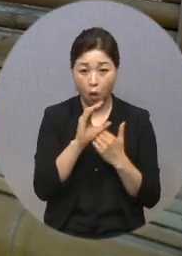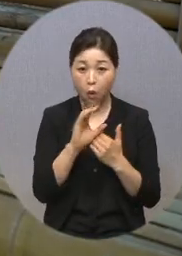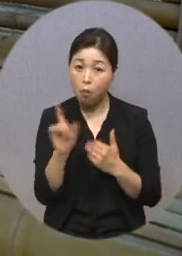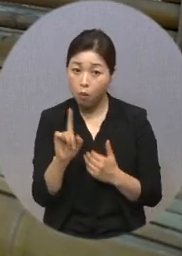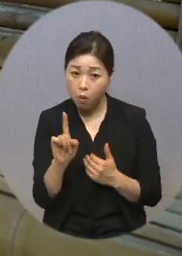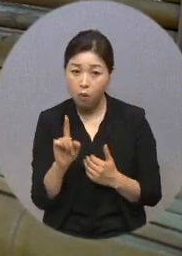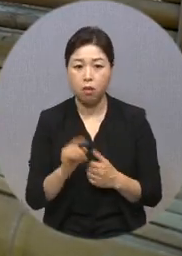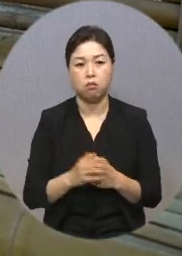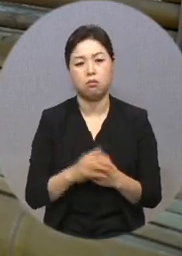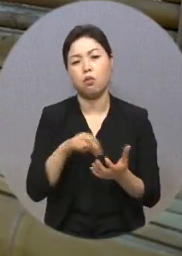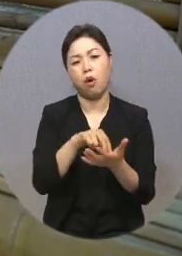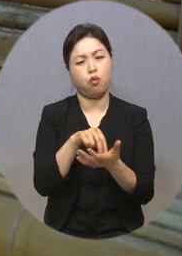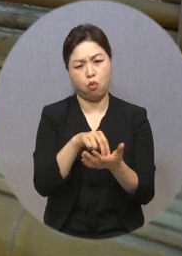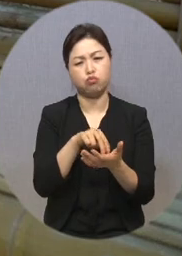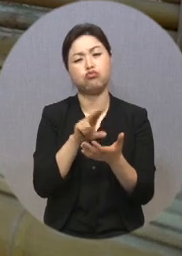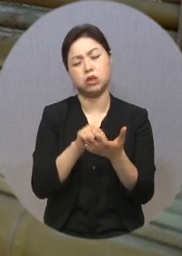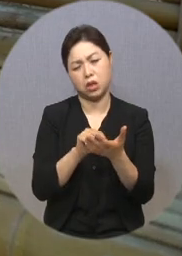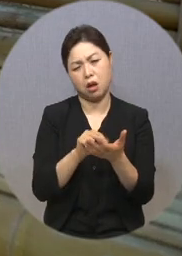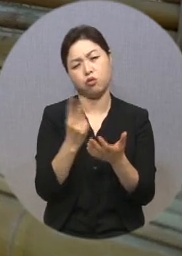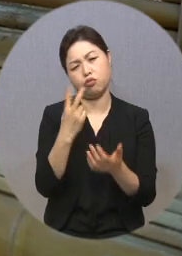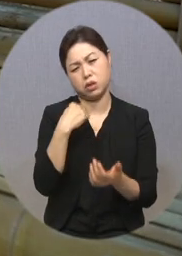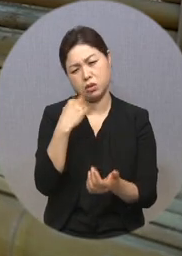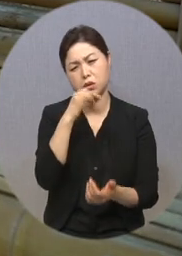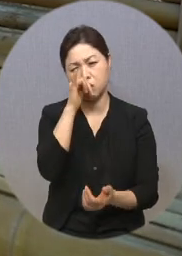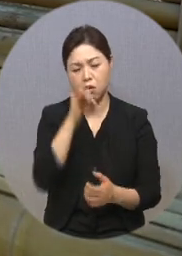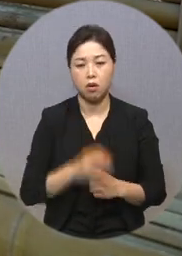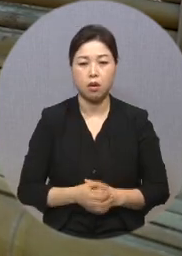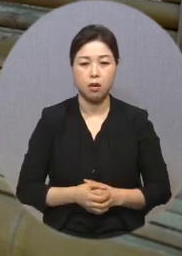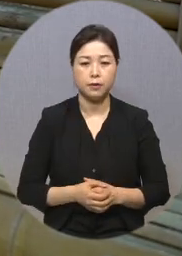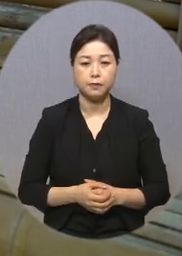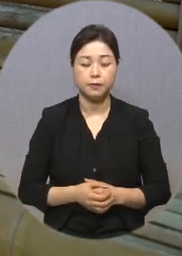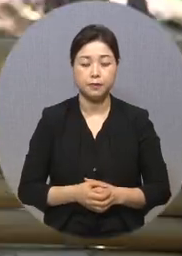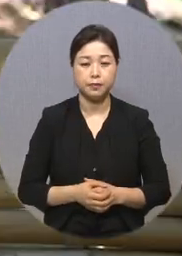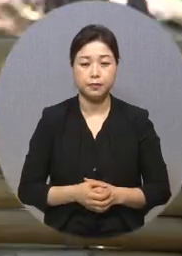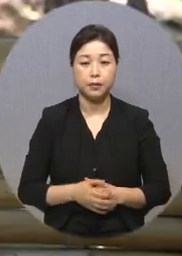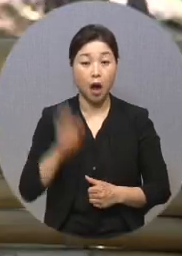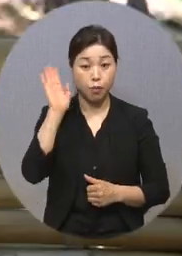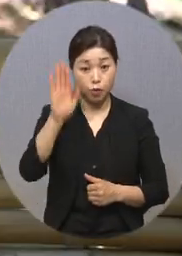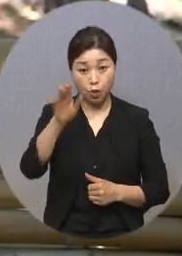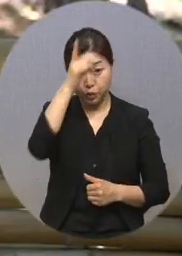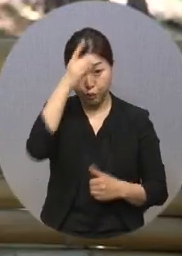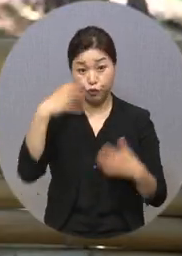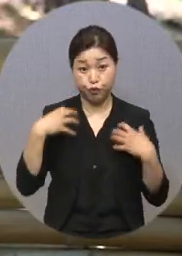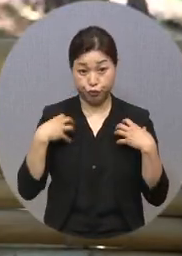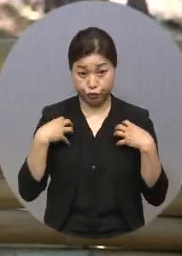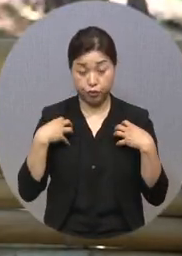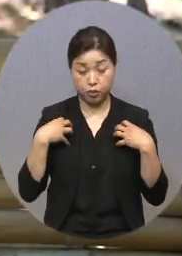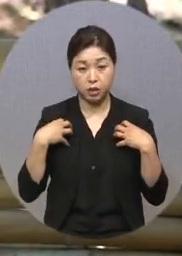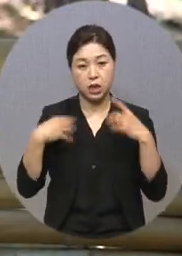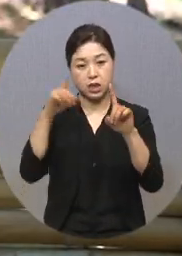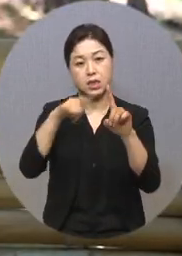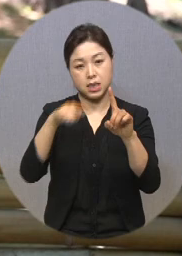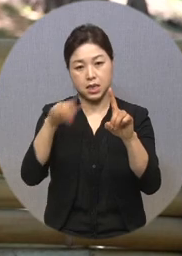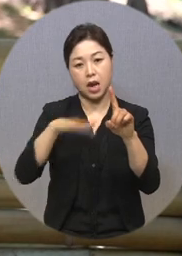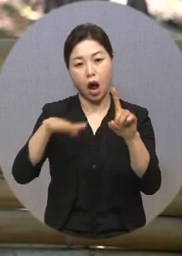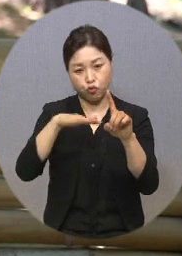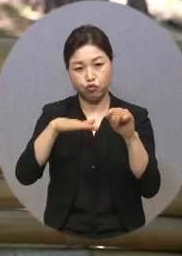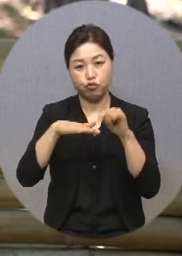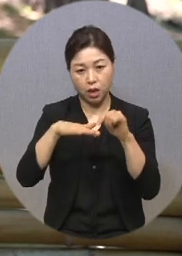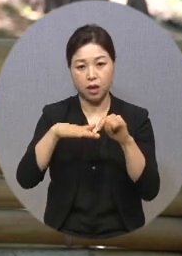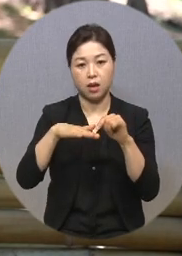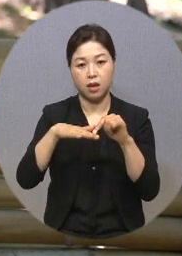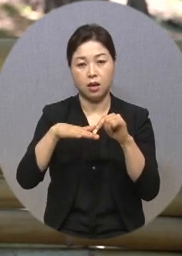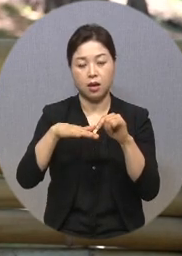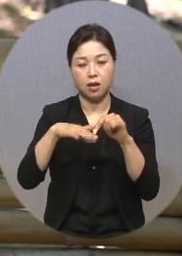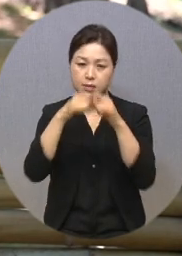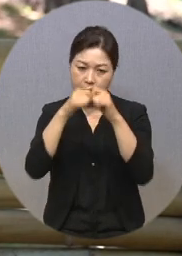것뿐만 아니라 외로움의 문제도 노출되어 있습니다. 앞으로 정부에서는 이런 1인 가구에 대한